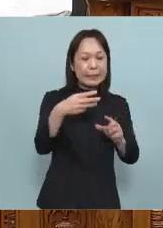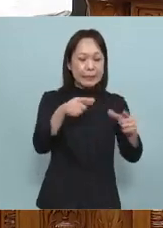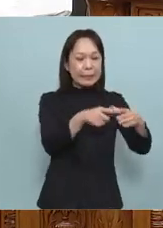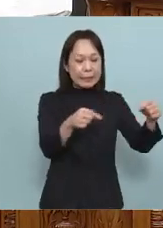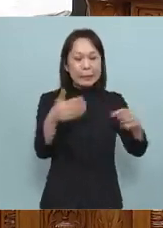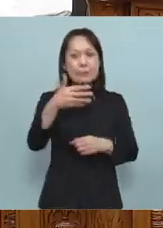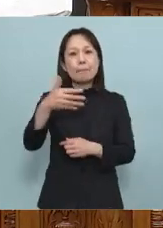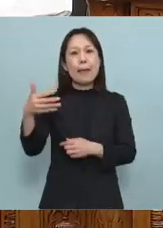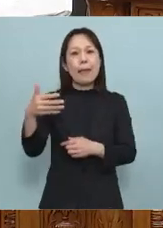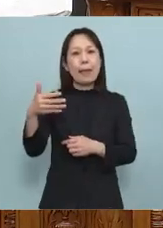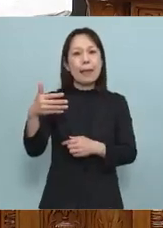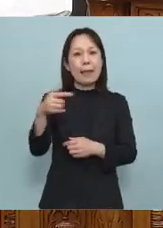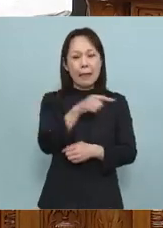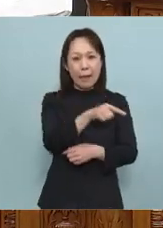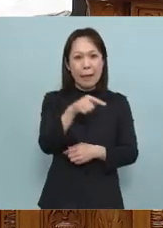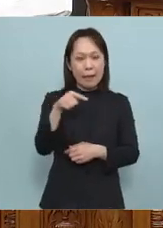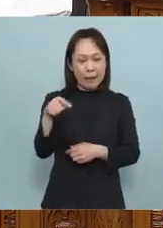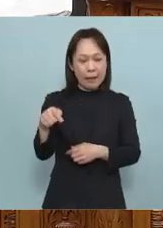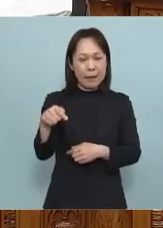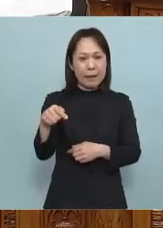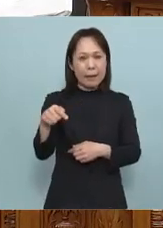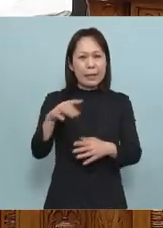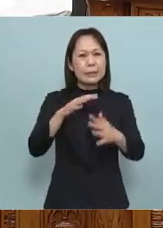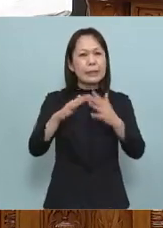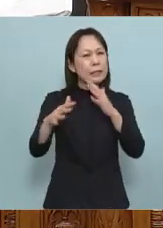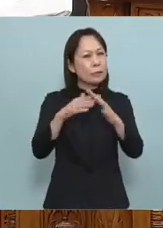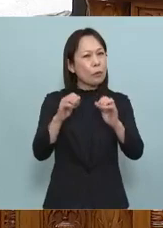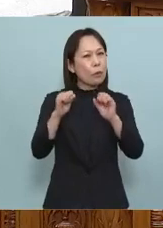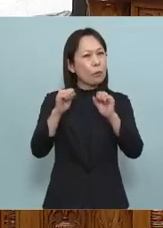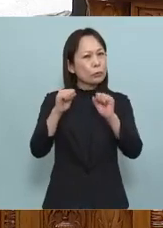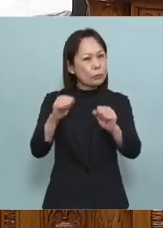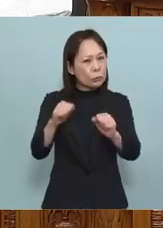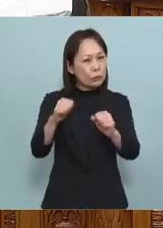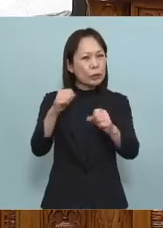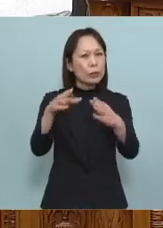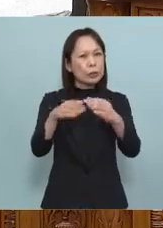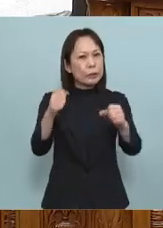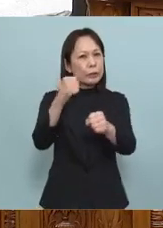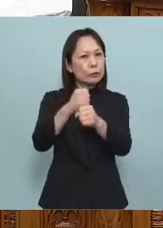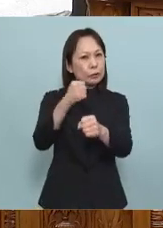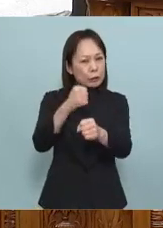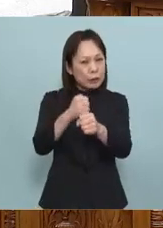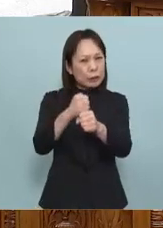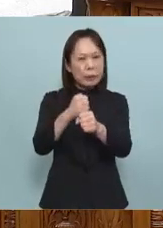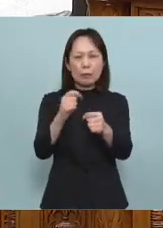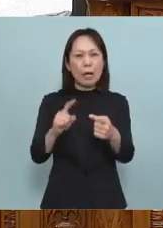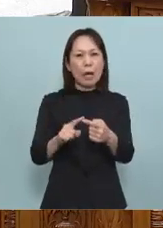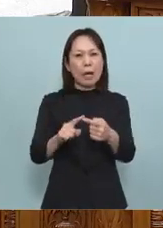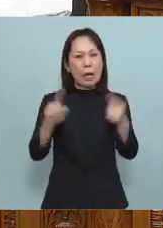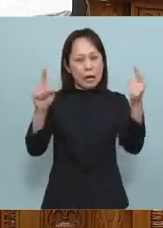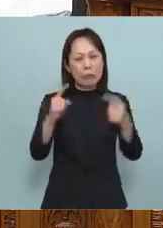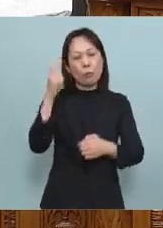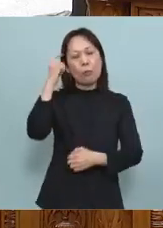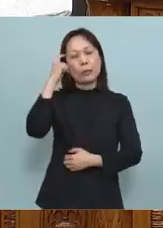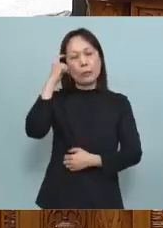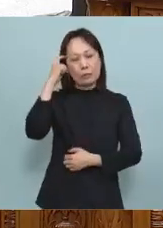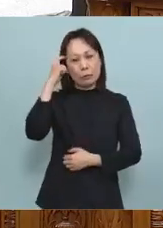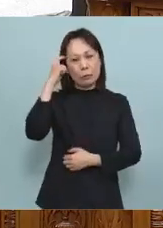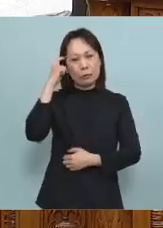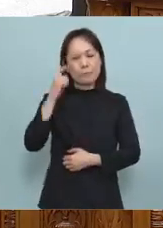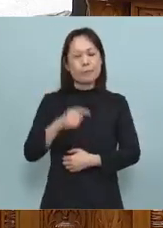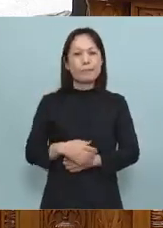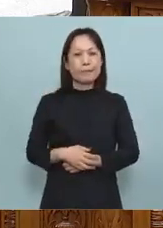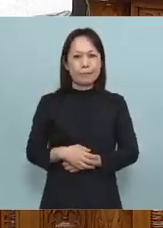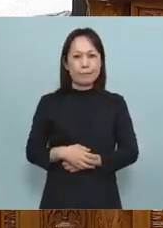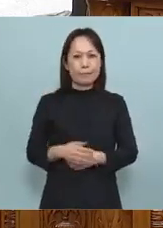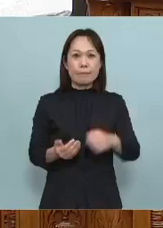止力を向上させました。戦争する国づくりとの指摘は当たらないと考えます。何よりも